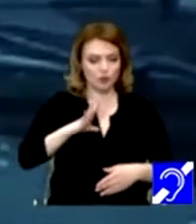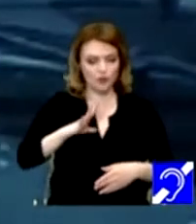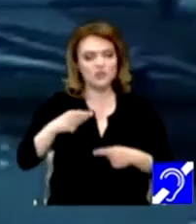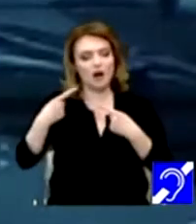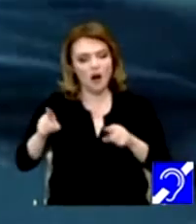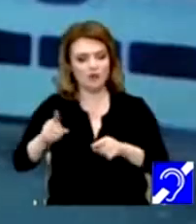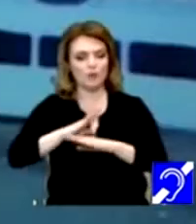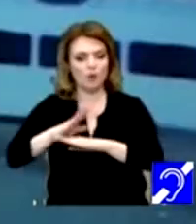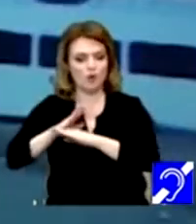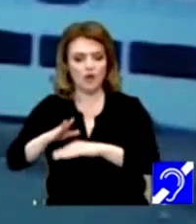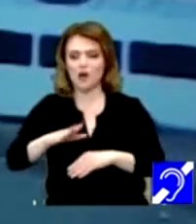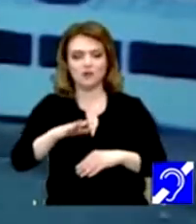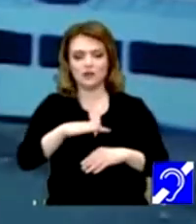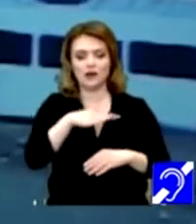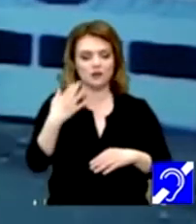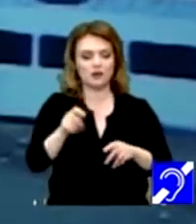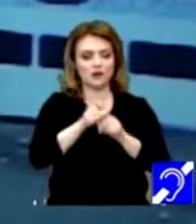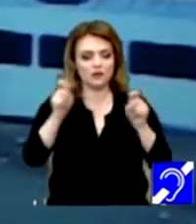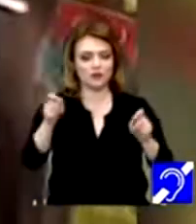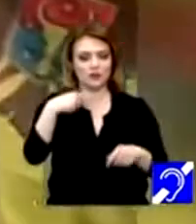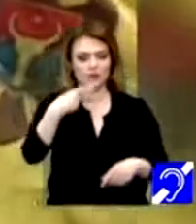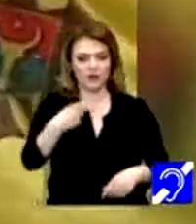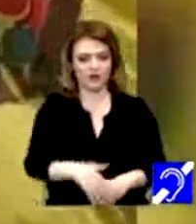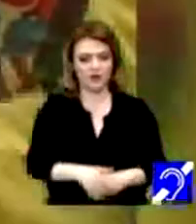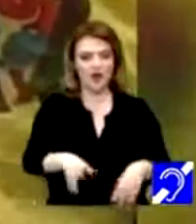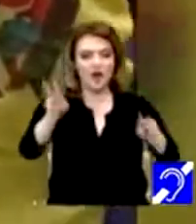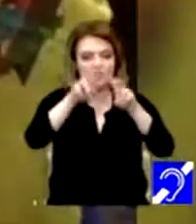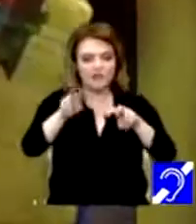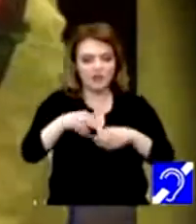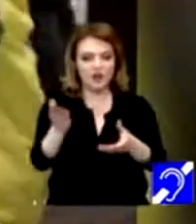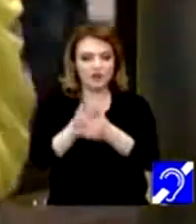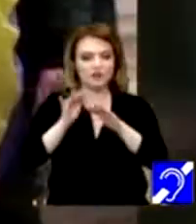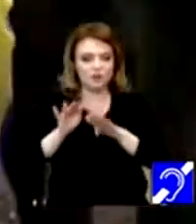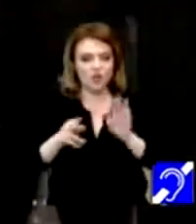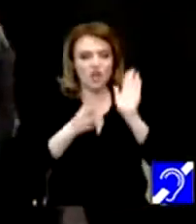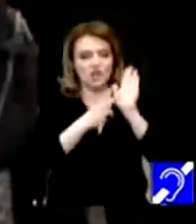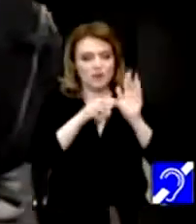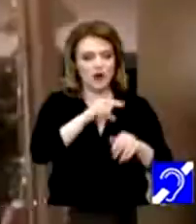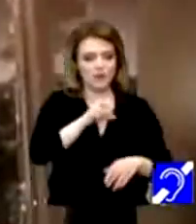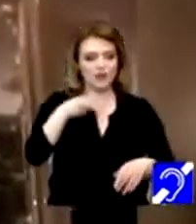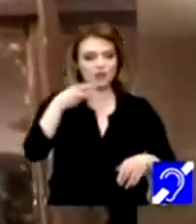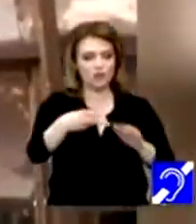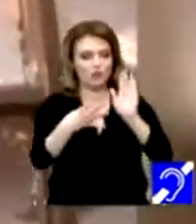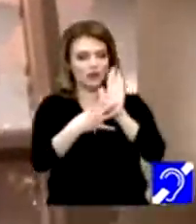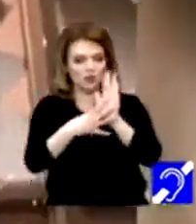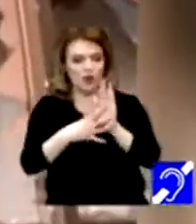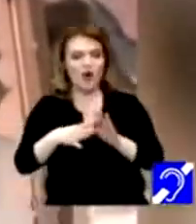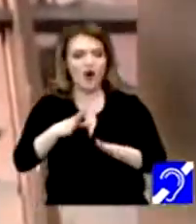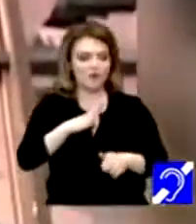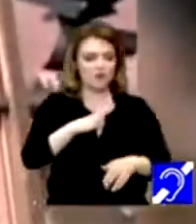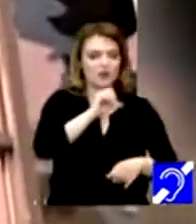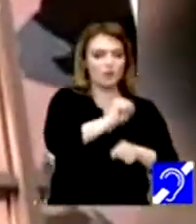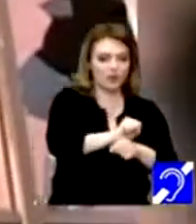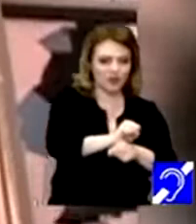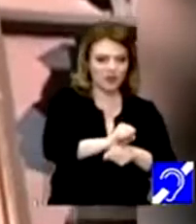care au reprezentat 20 de cazuri în instanță, spun că investigarea dosarului 7 aprilie 2009 a fost compromisă din start pentru